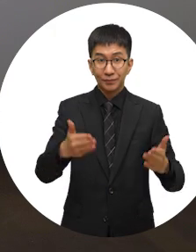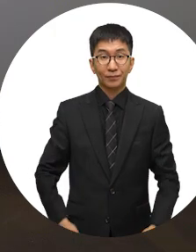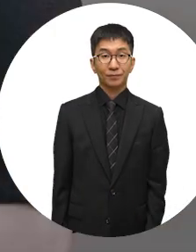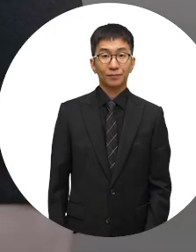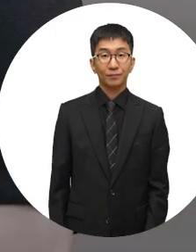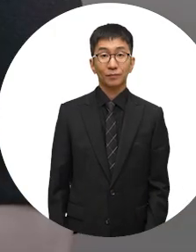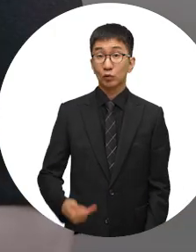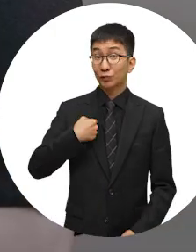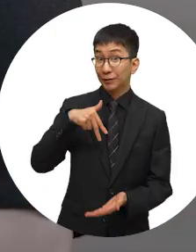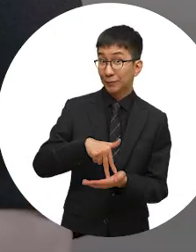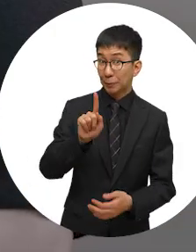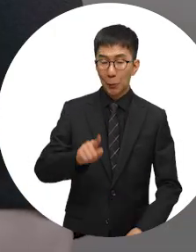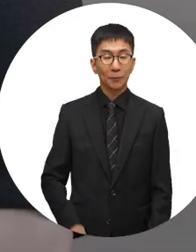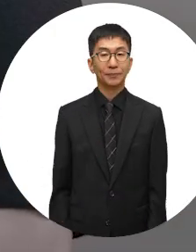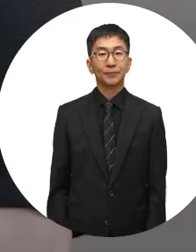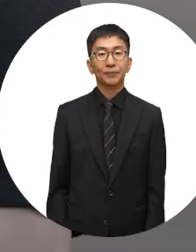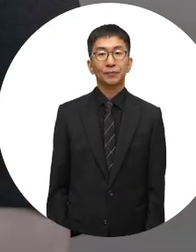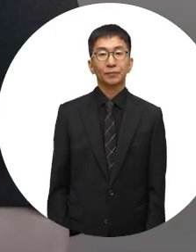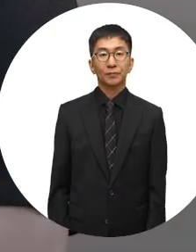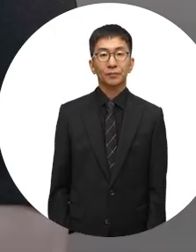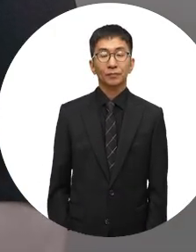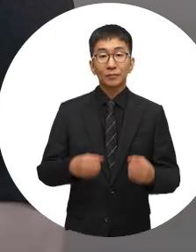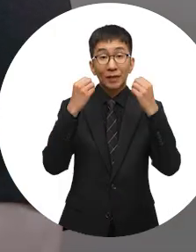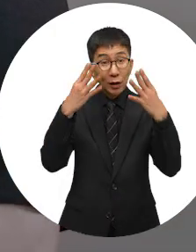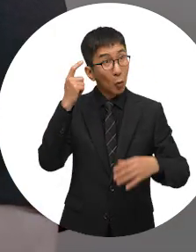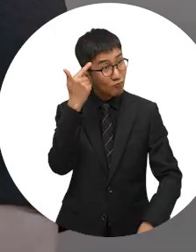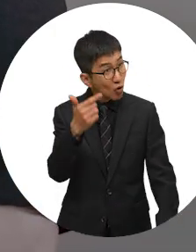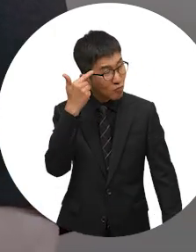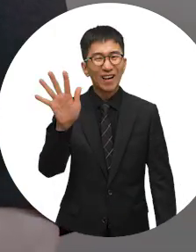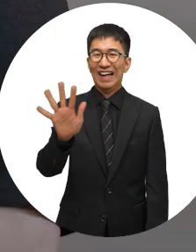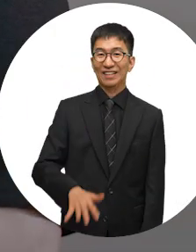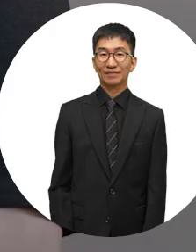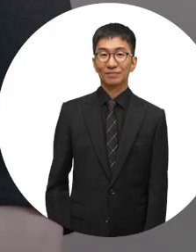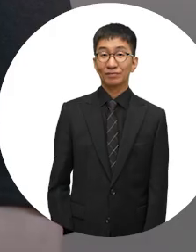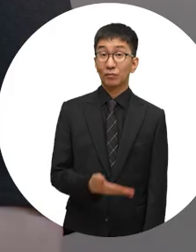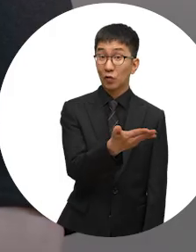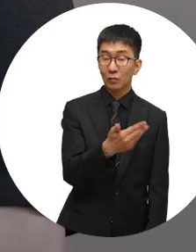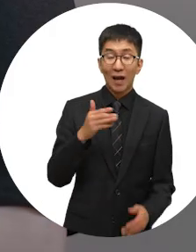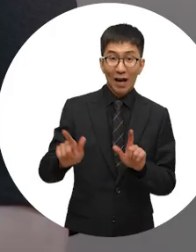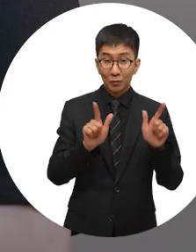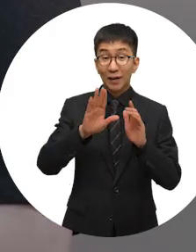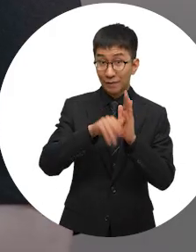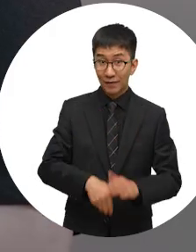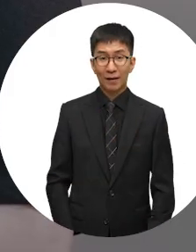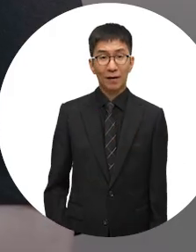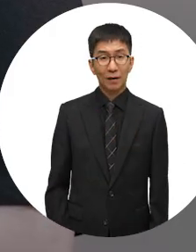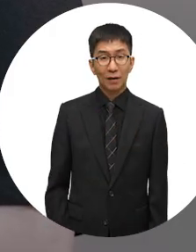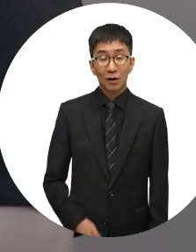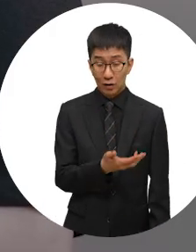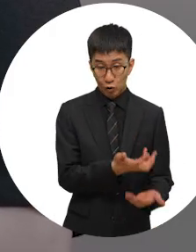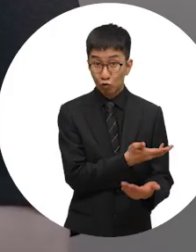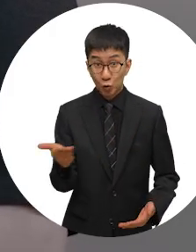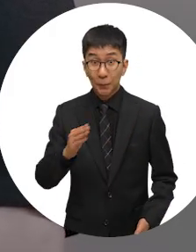안내드리겠습니다. 경기대학교 학생부 종합전형의 면접평가는 새로운 사실을 묻는 것이 아니라 여러분의 학교생활 기록부 등 제출